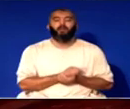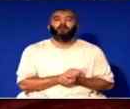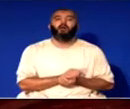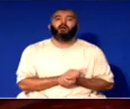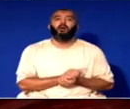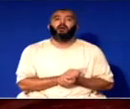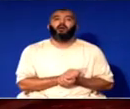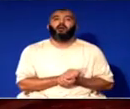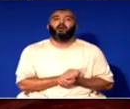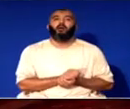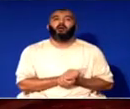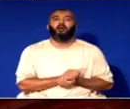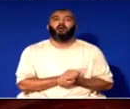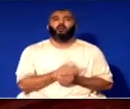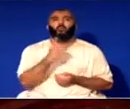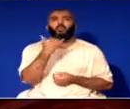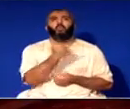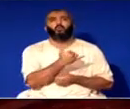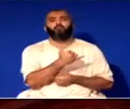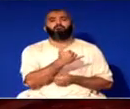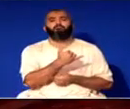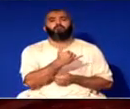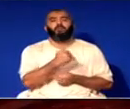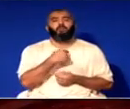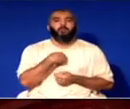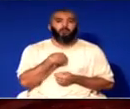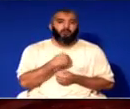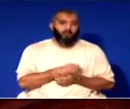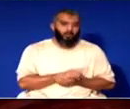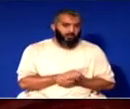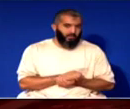كنا قريب كان هو يأذن برا وأنا كنت نصلي.